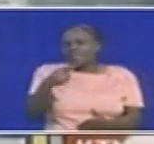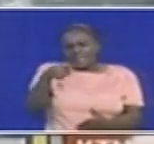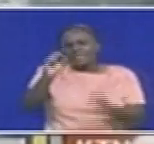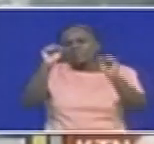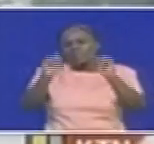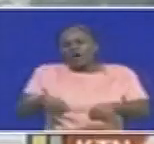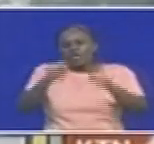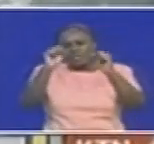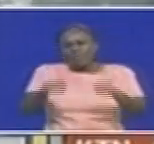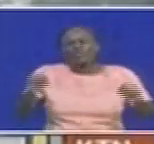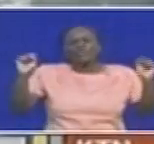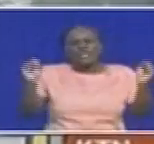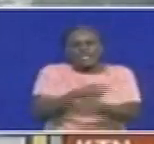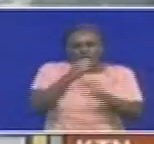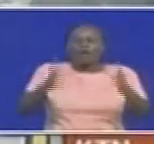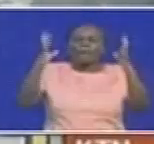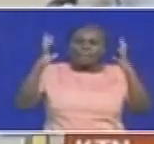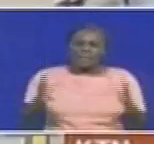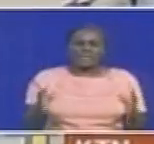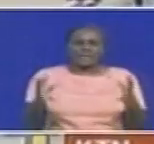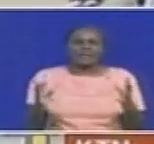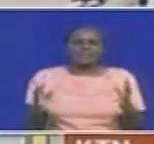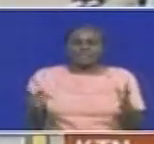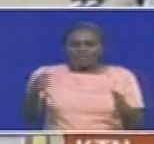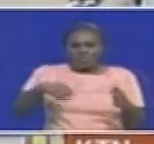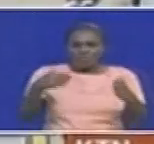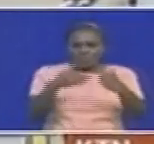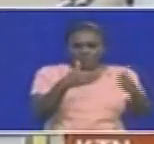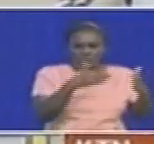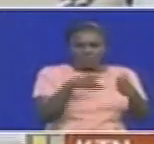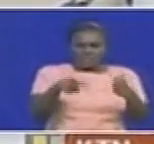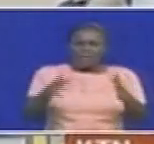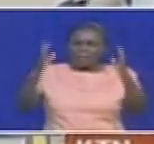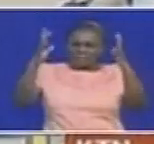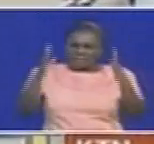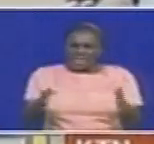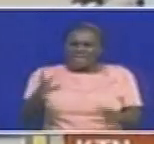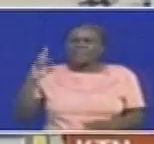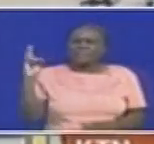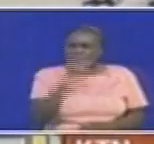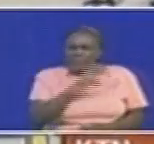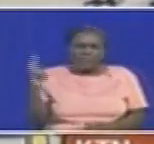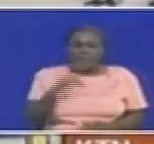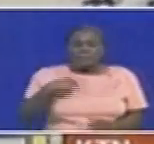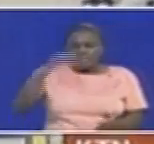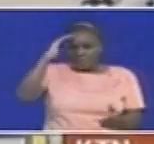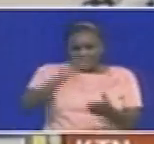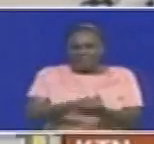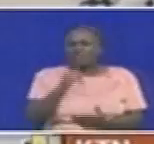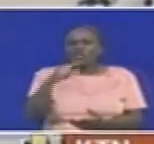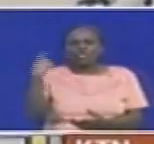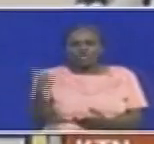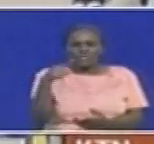yanaweza kusababisha maangamizi makuu. We have prevented a major disaster. I want to believe not only